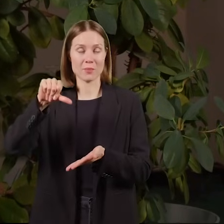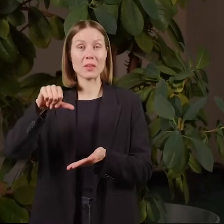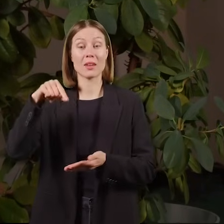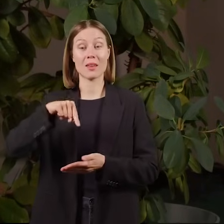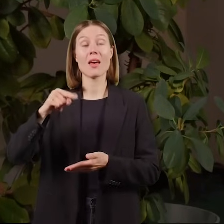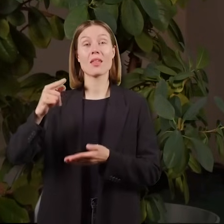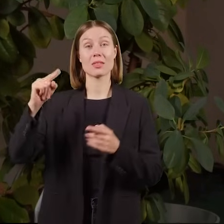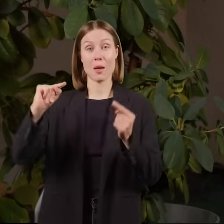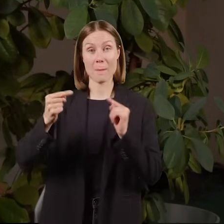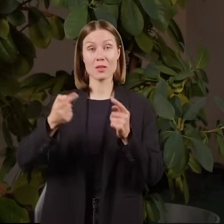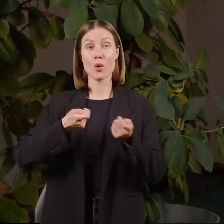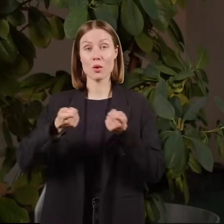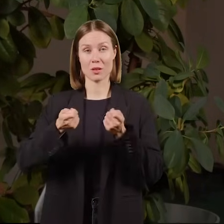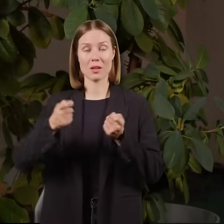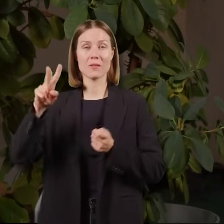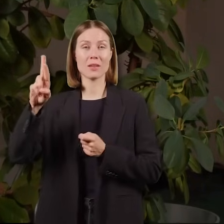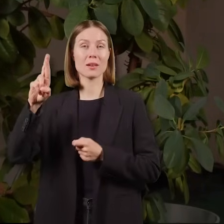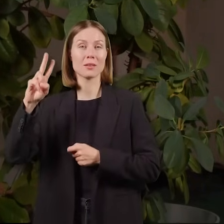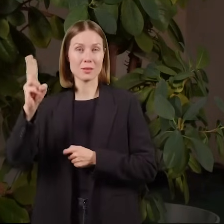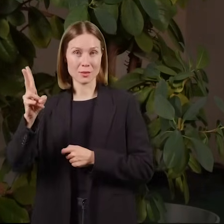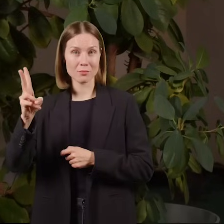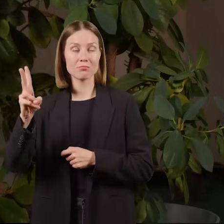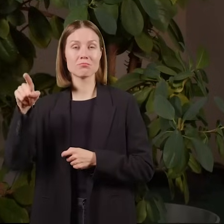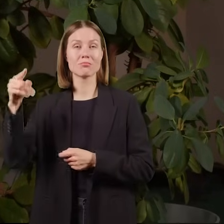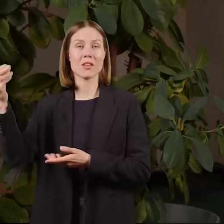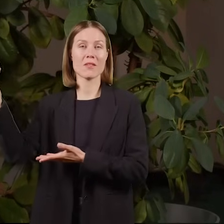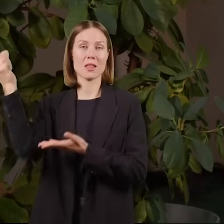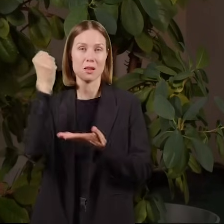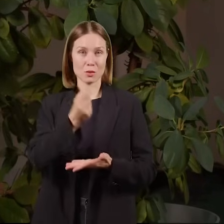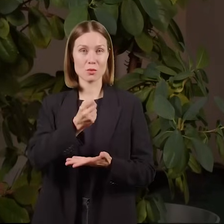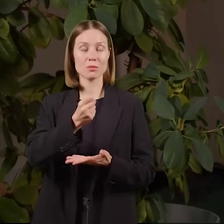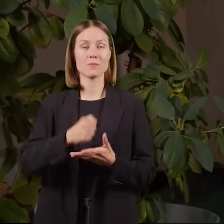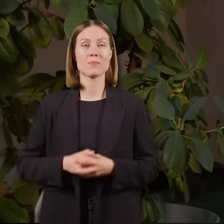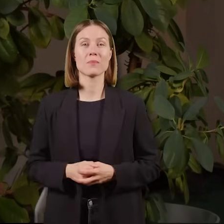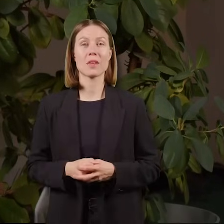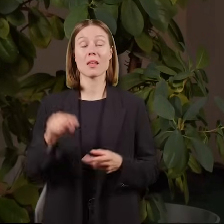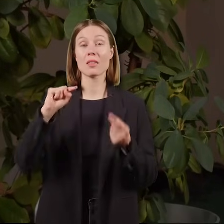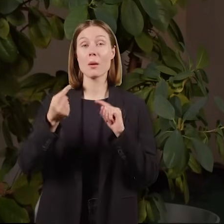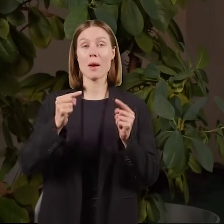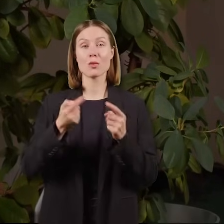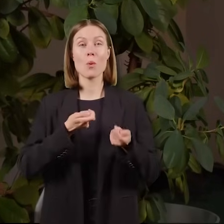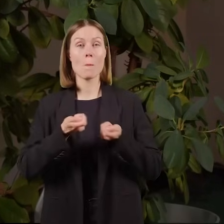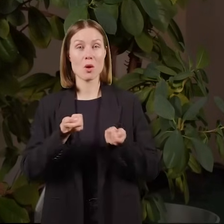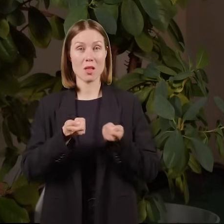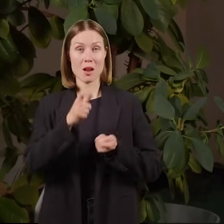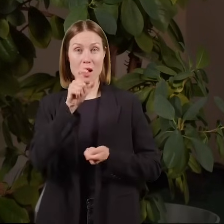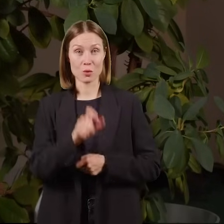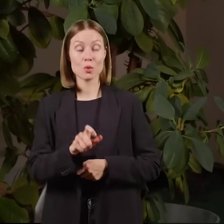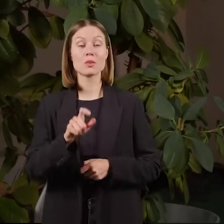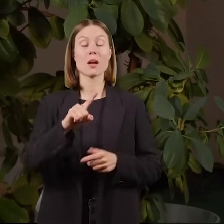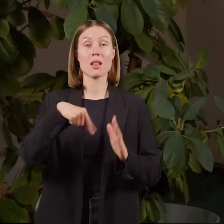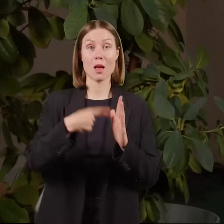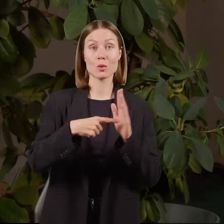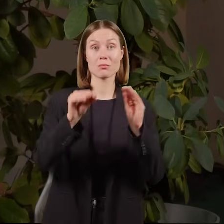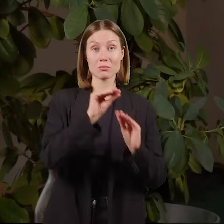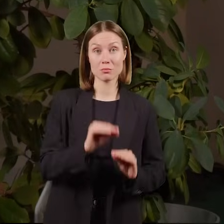šiuos debatus organizuoja vyriausioji rinkimų komisija, ji juos ir finansuoja, debatų moderatorius sukūrė klausimus,